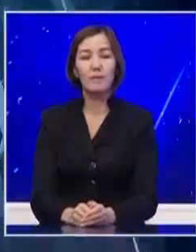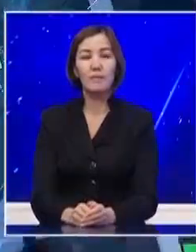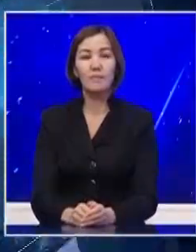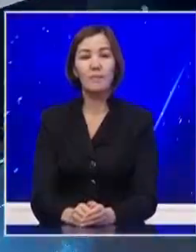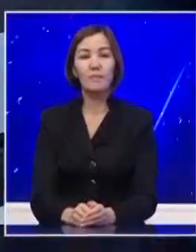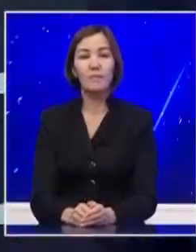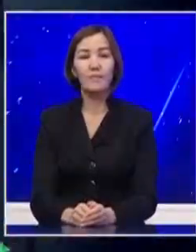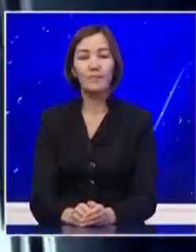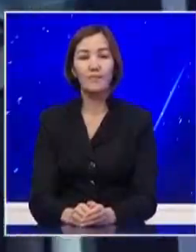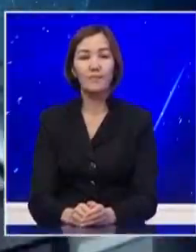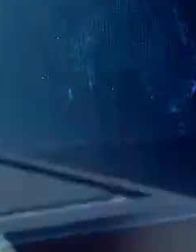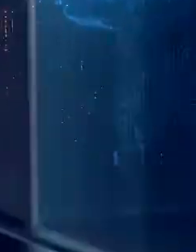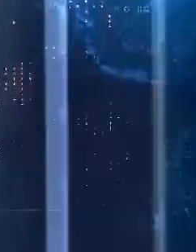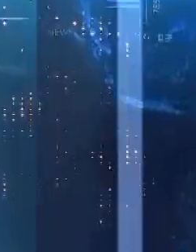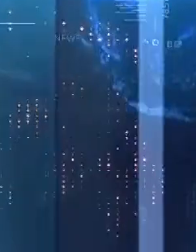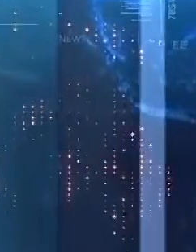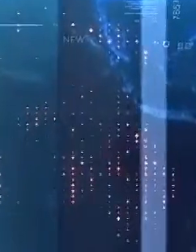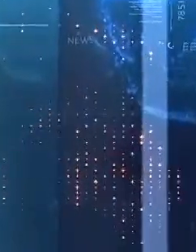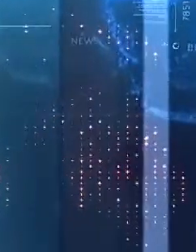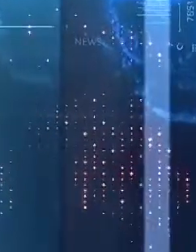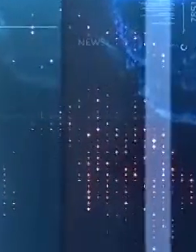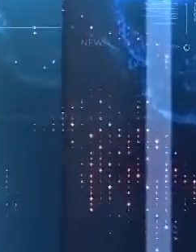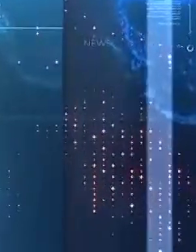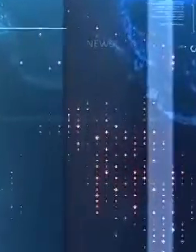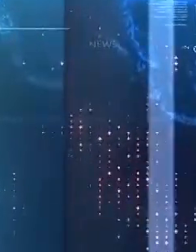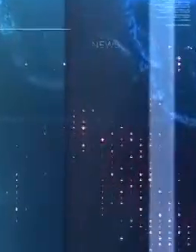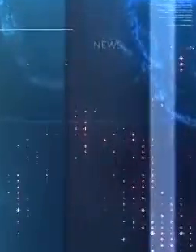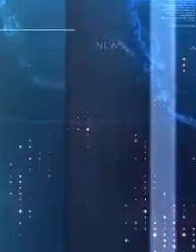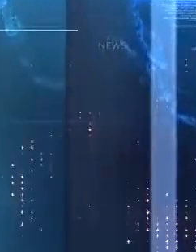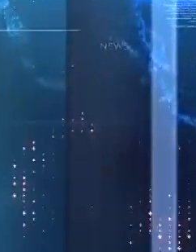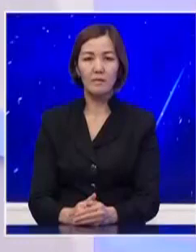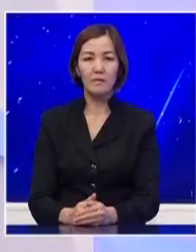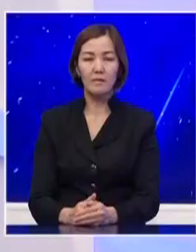Құрманжан Қасымжанұлы, Хангелді Ахметханов, Жетісу арнасы.